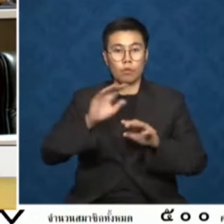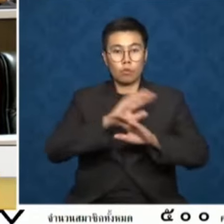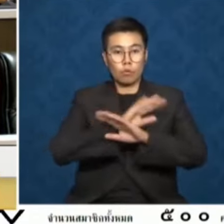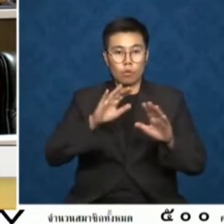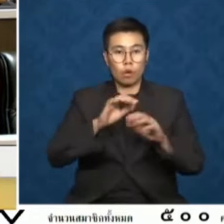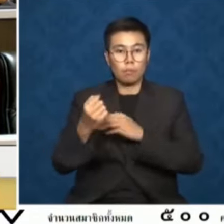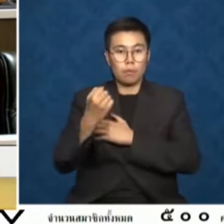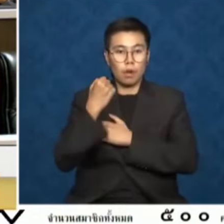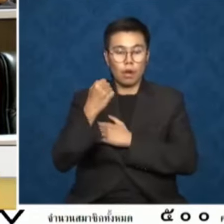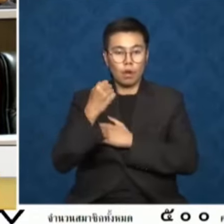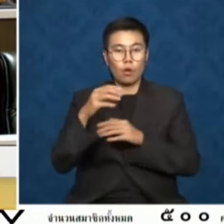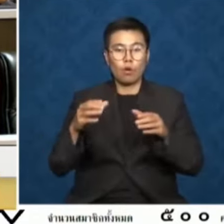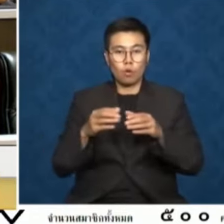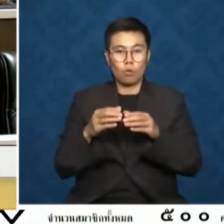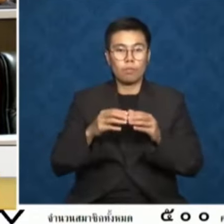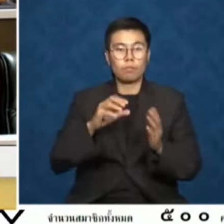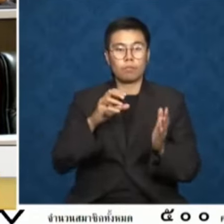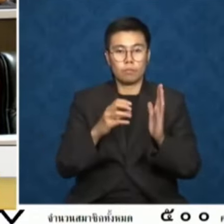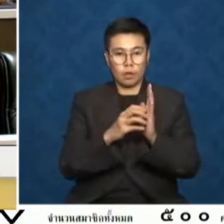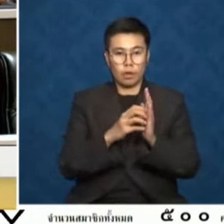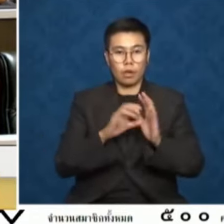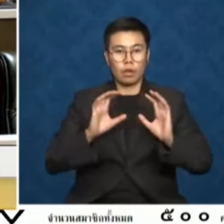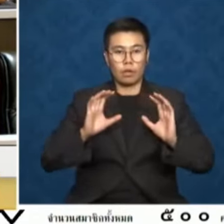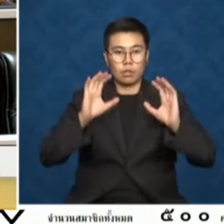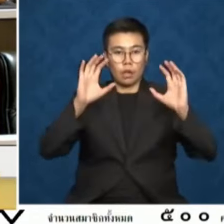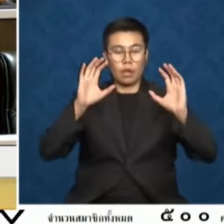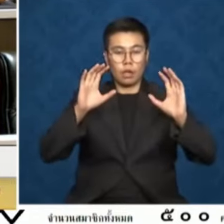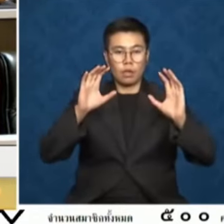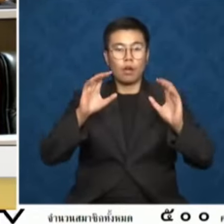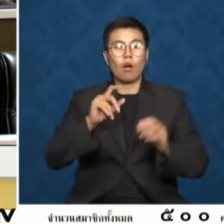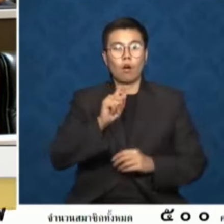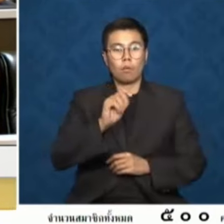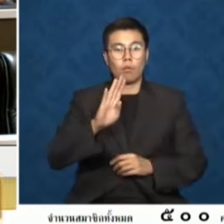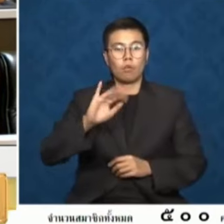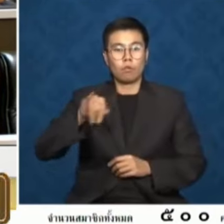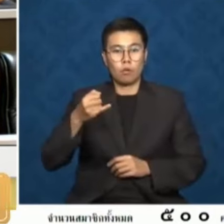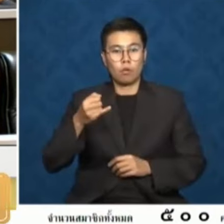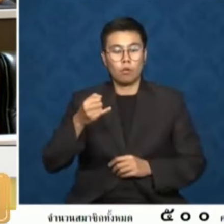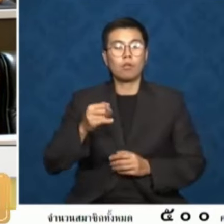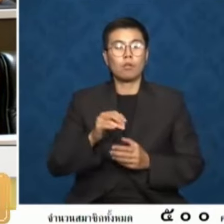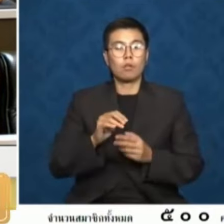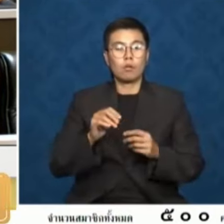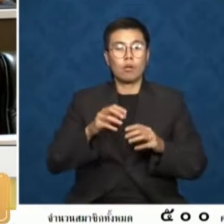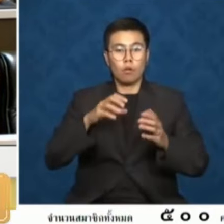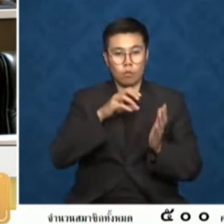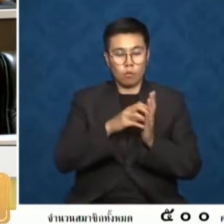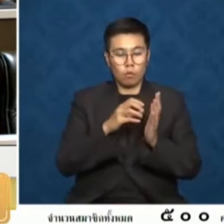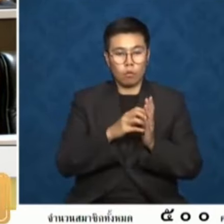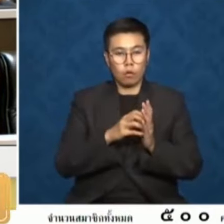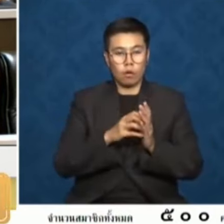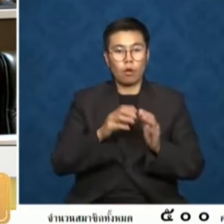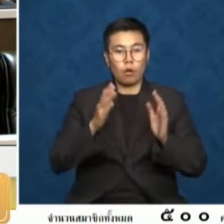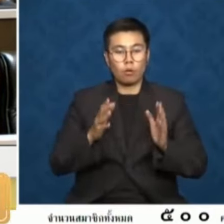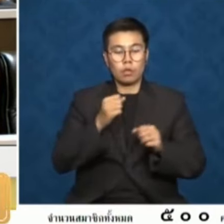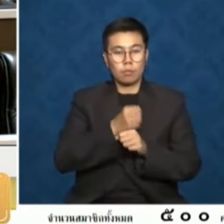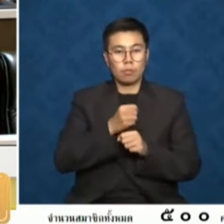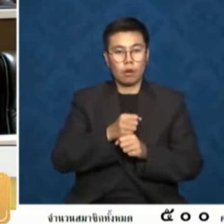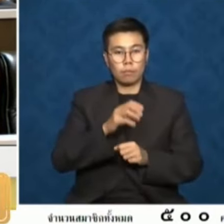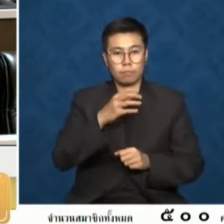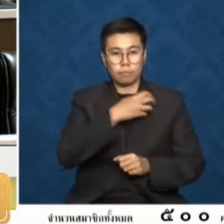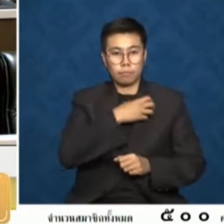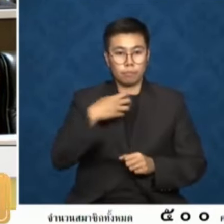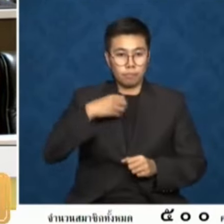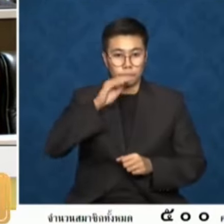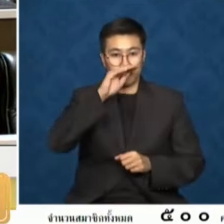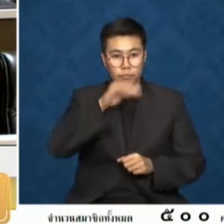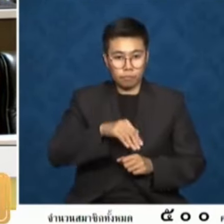อำนาจหน้าที่คณะกรรมการกลางข้าราชการองค์การบริหารส่วนจังหวัดคณะกรรมการกลางพนักงานเทศบาลคณะกรรมการกล